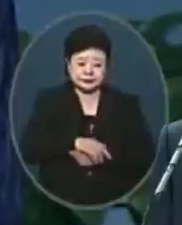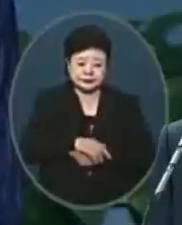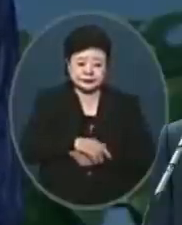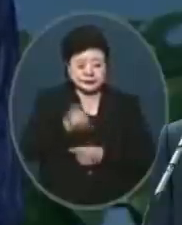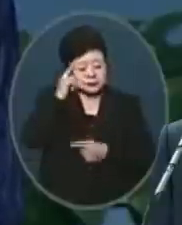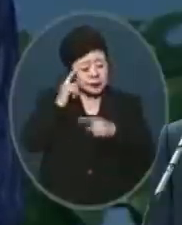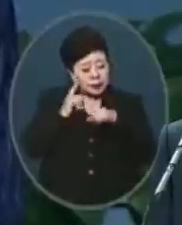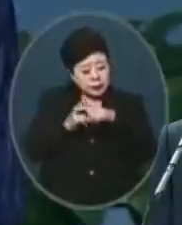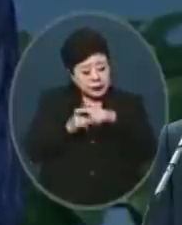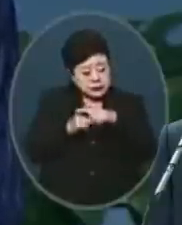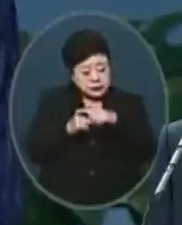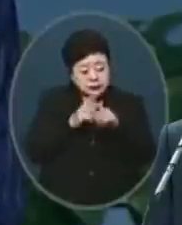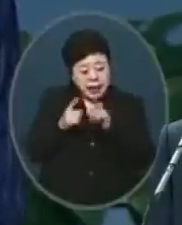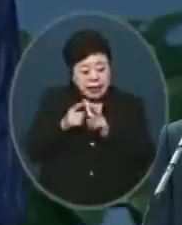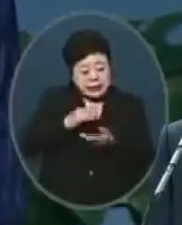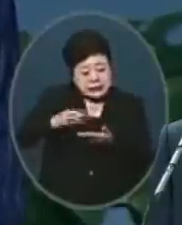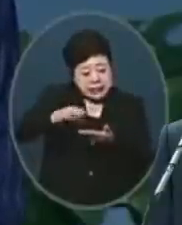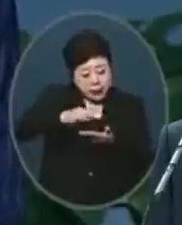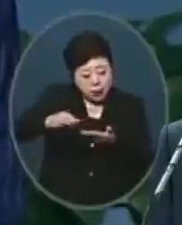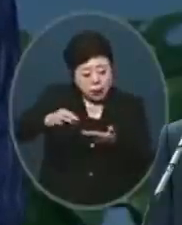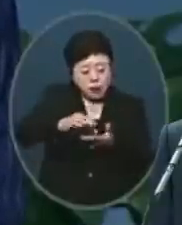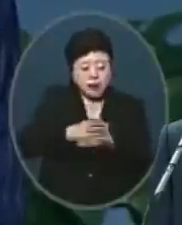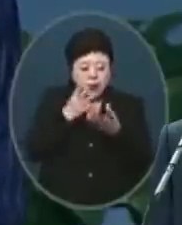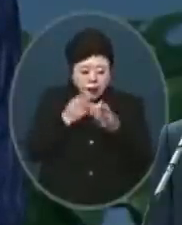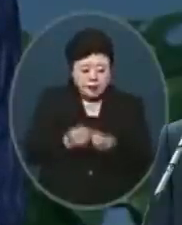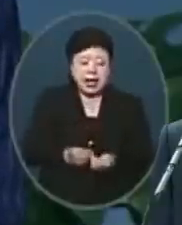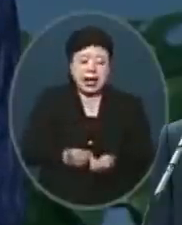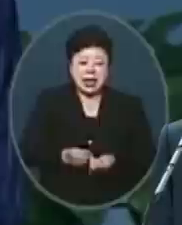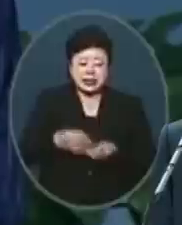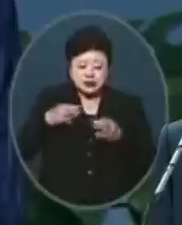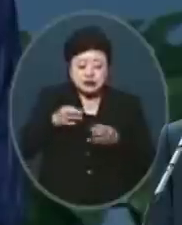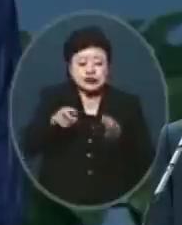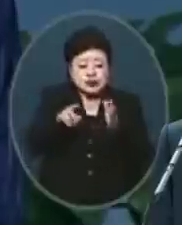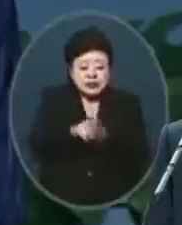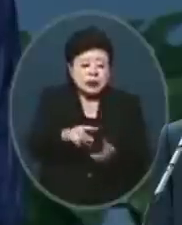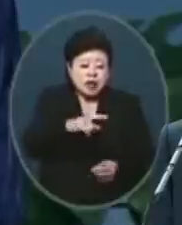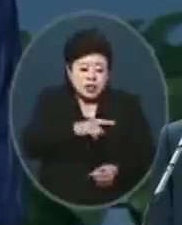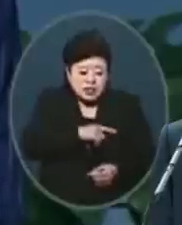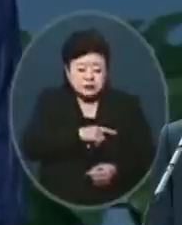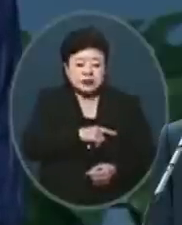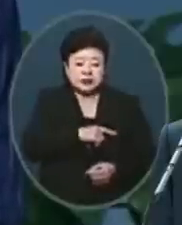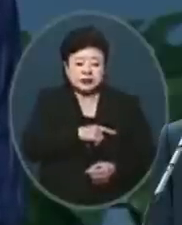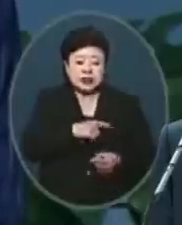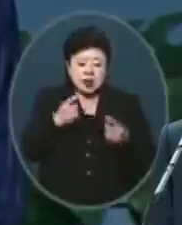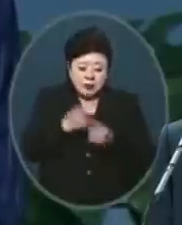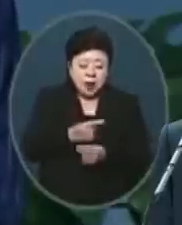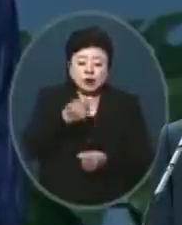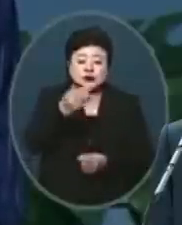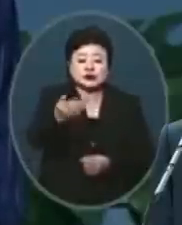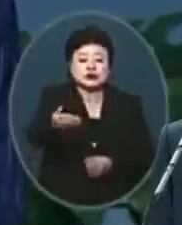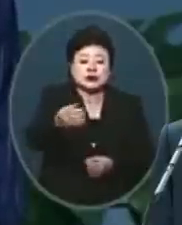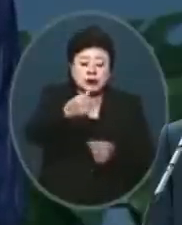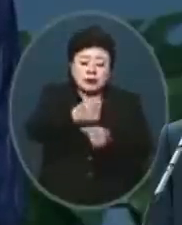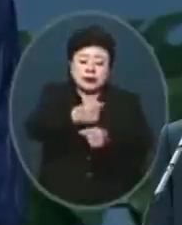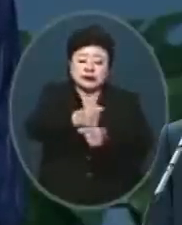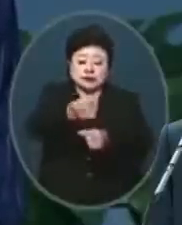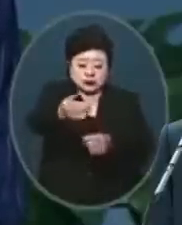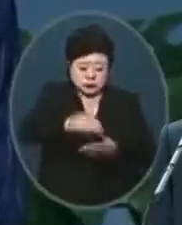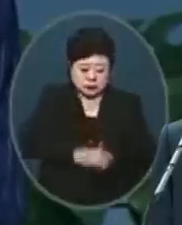긍정적인 말을 많이 반복하기 위해서 이름을 그렇게 지어놓은